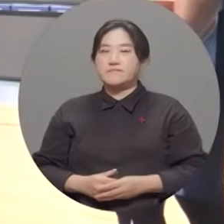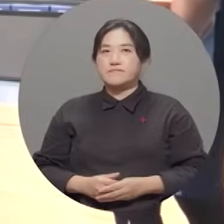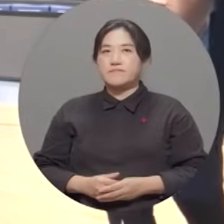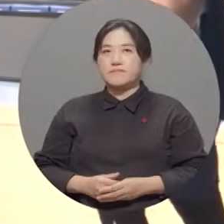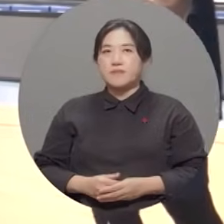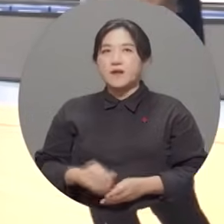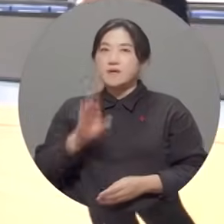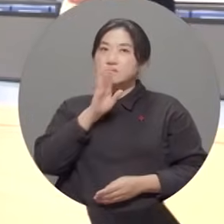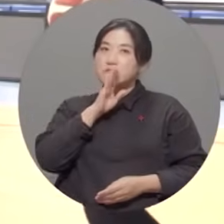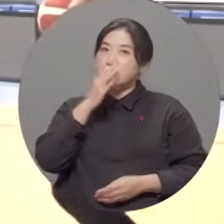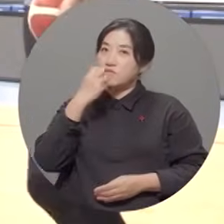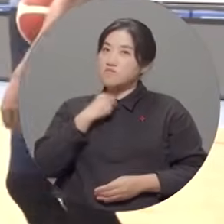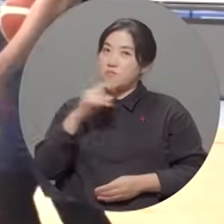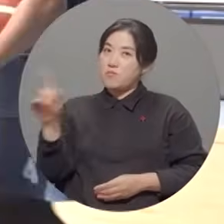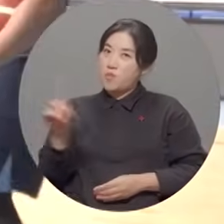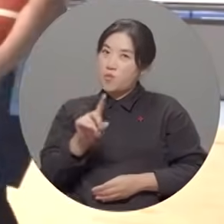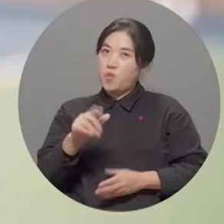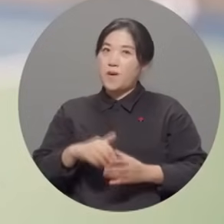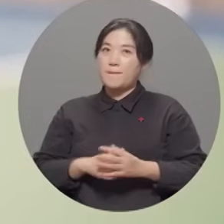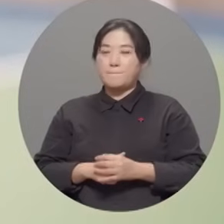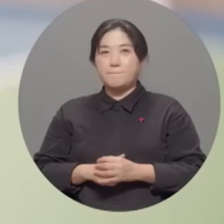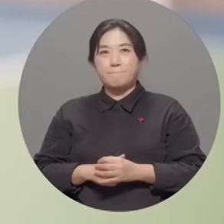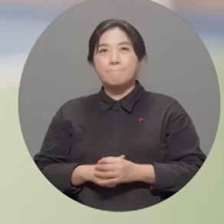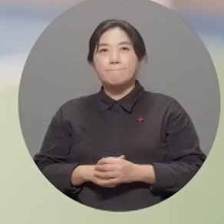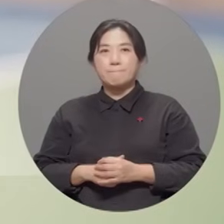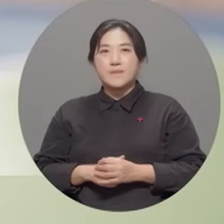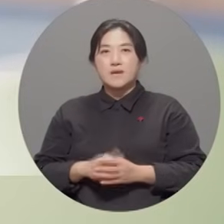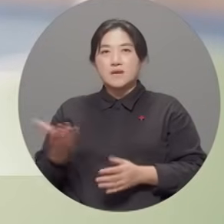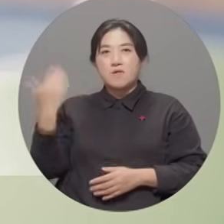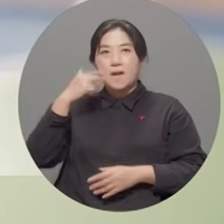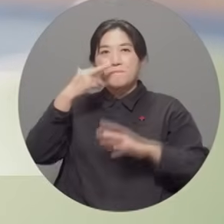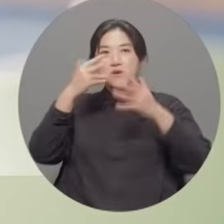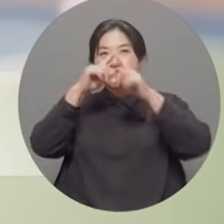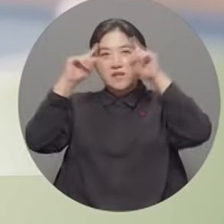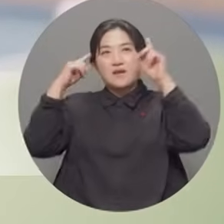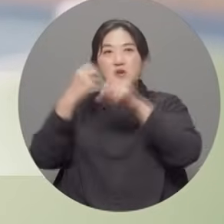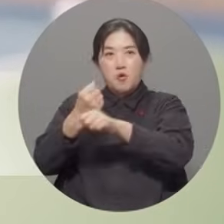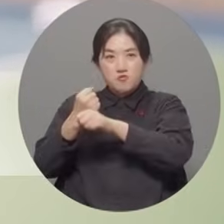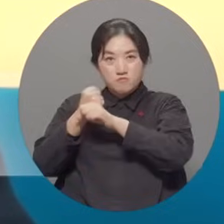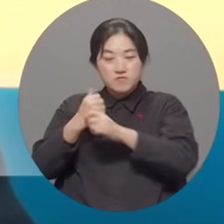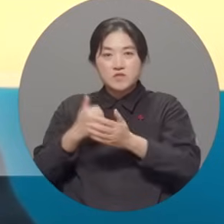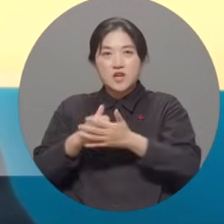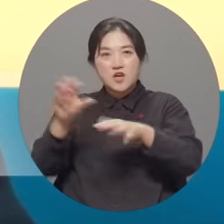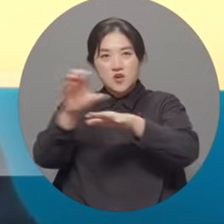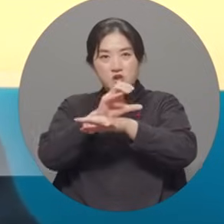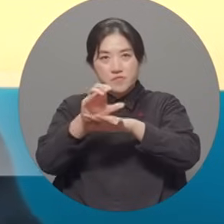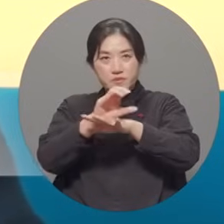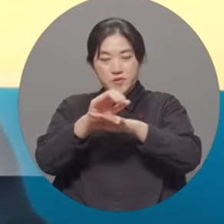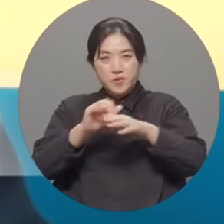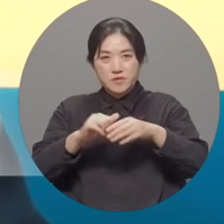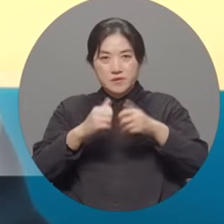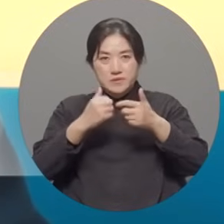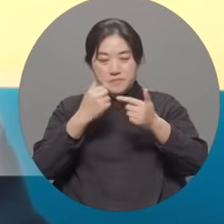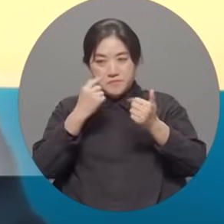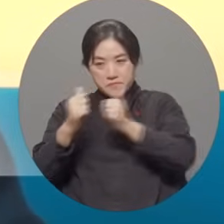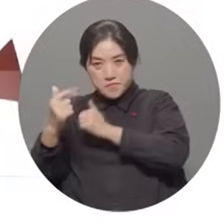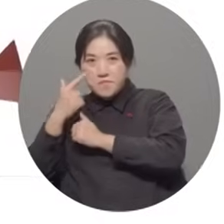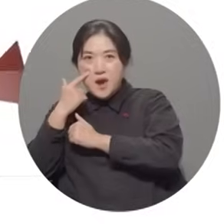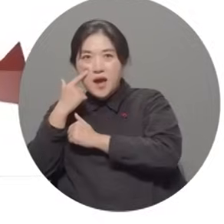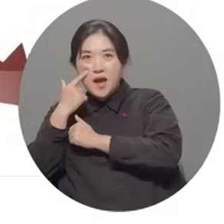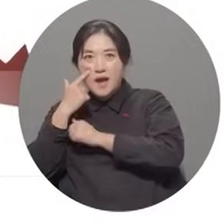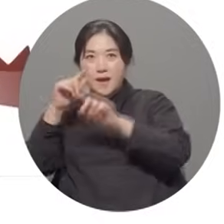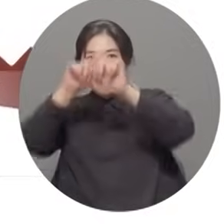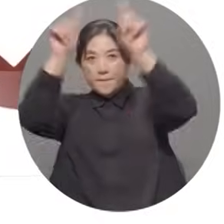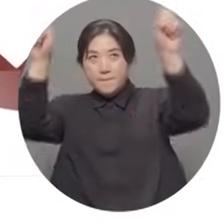과연 진짜 효과는 있는 걸까? 과거 한 미국 대학 연구진은 컴퓨터 시뮬레이션을 해보니 백보드가